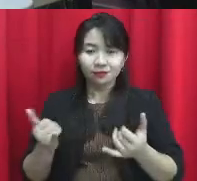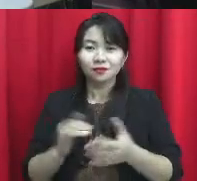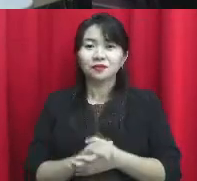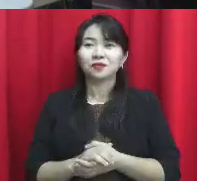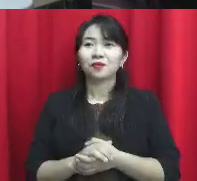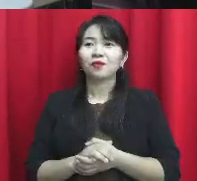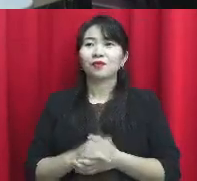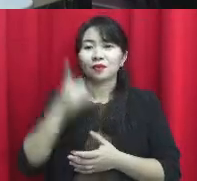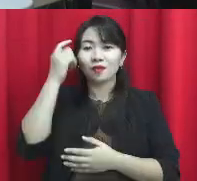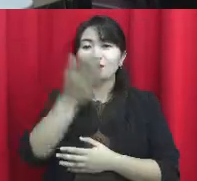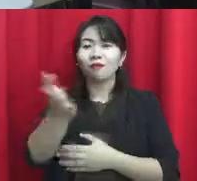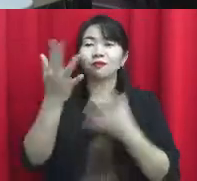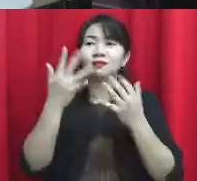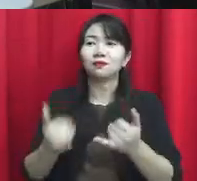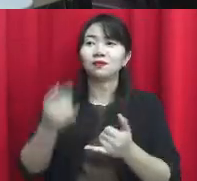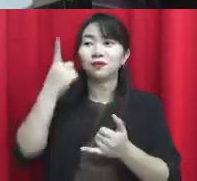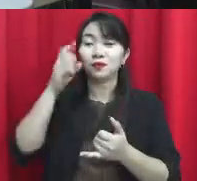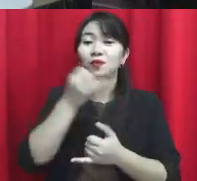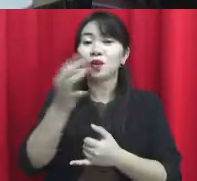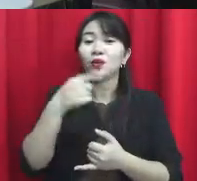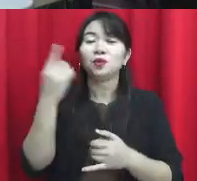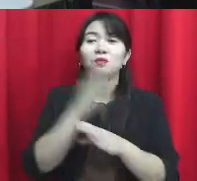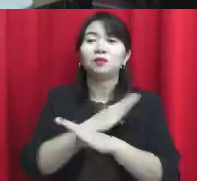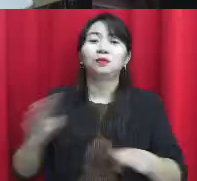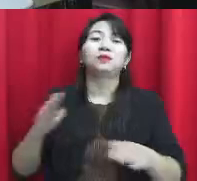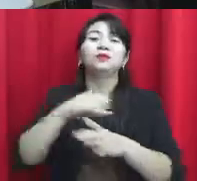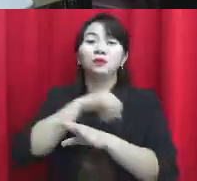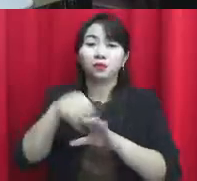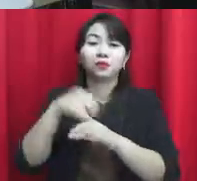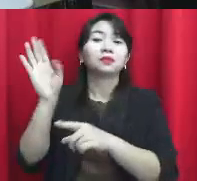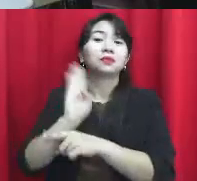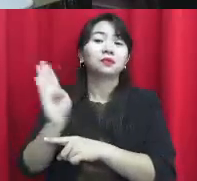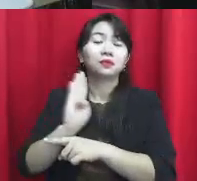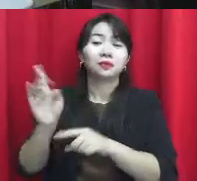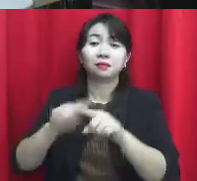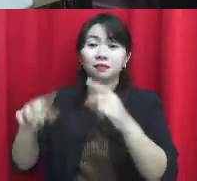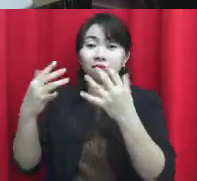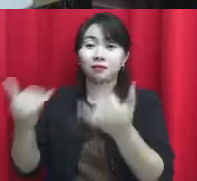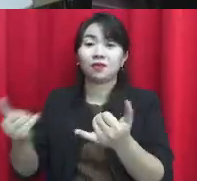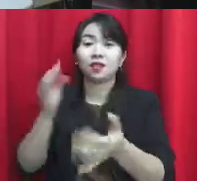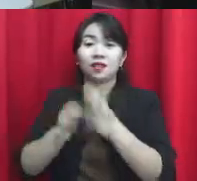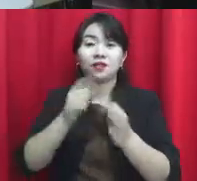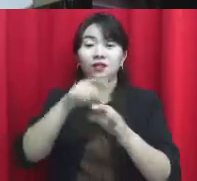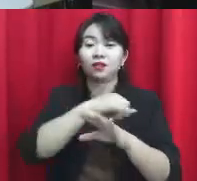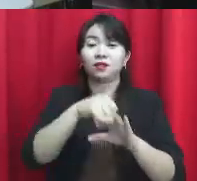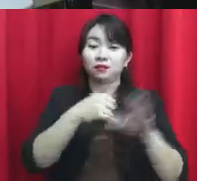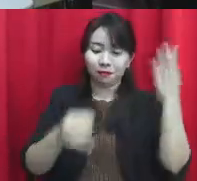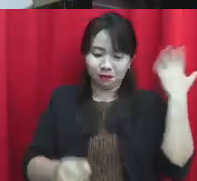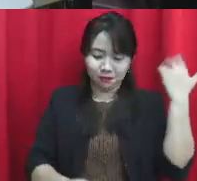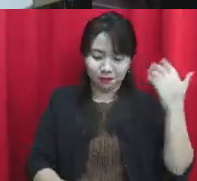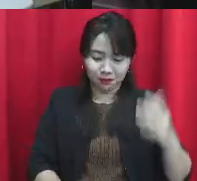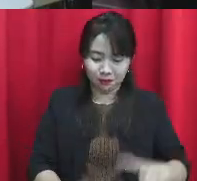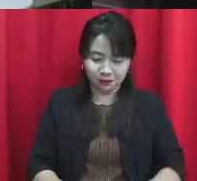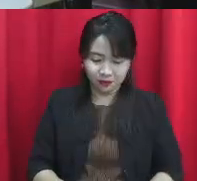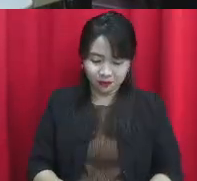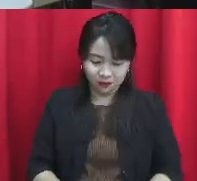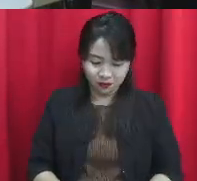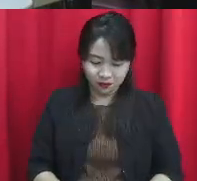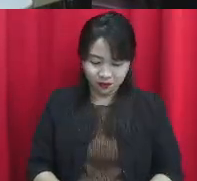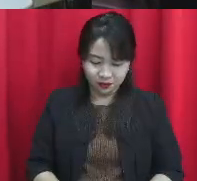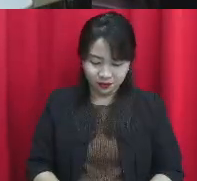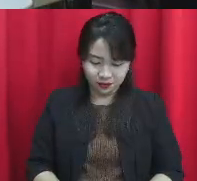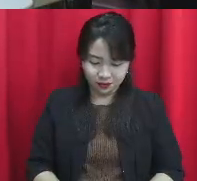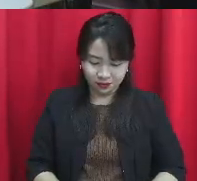mga hindi nak hindi nakapagbalik Atan this year pero nagbalik Atan kayo nung mga nakaraan at nandidito kayo ginagamit kayo ng